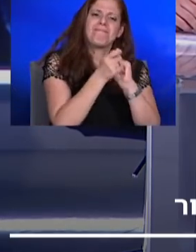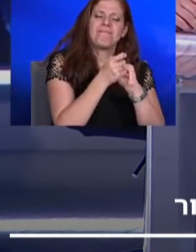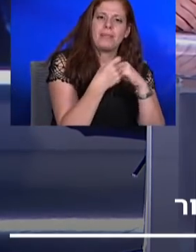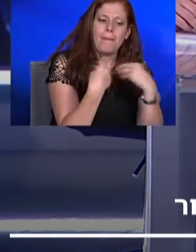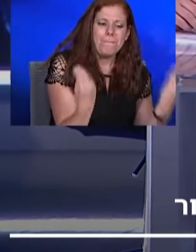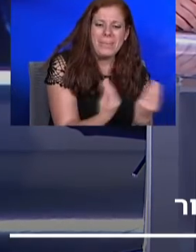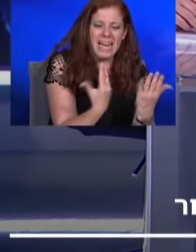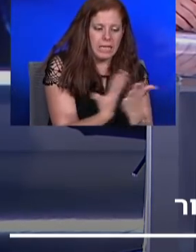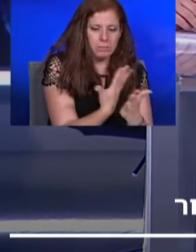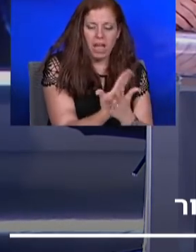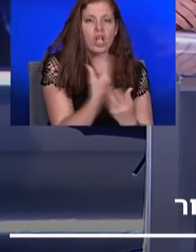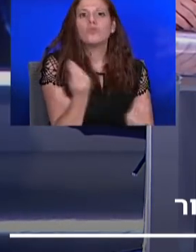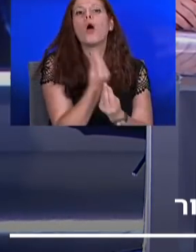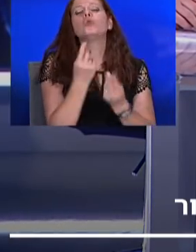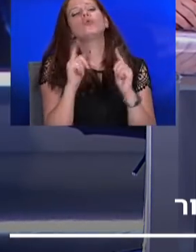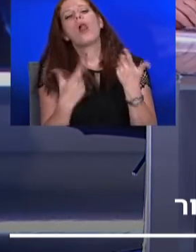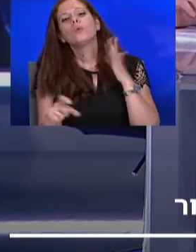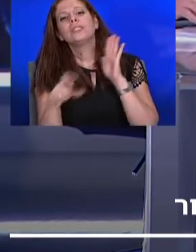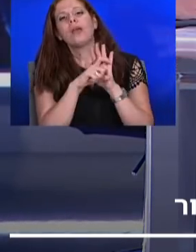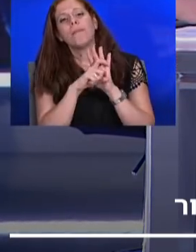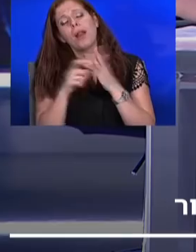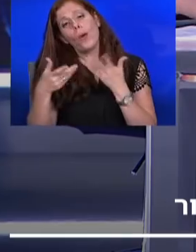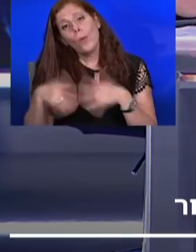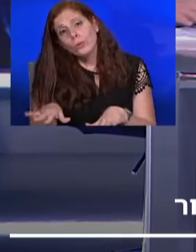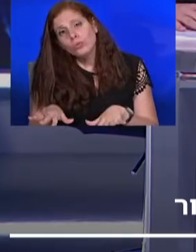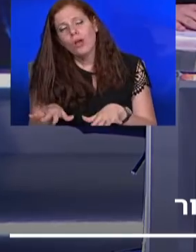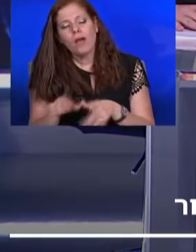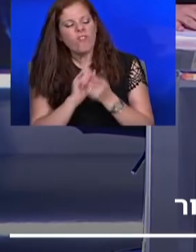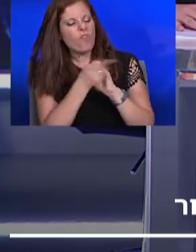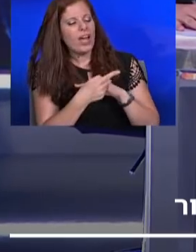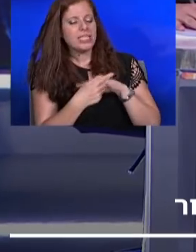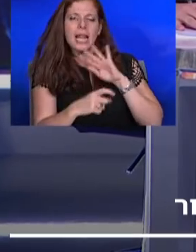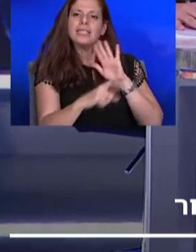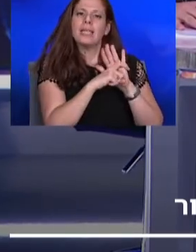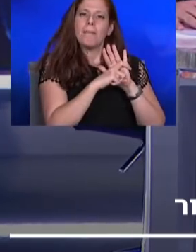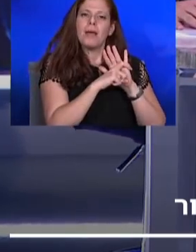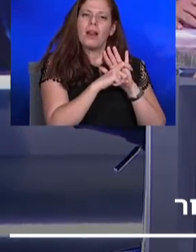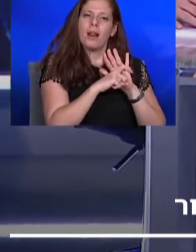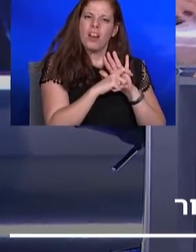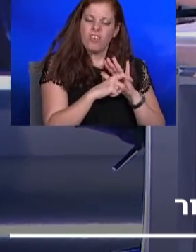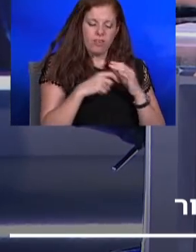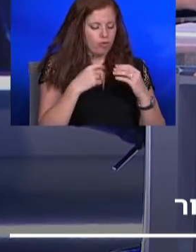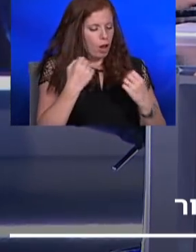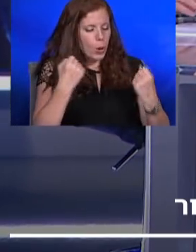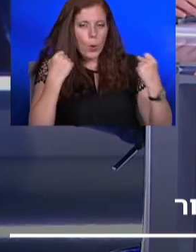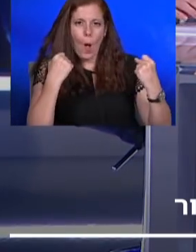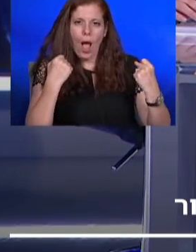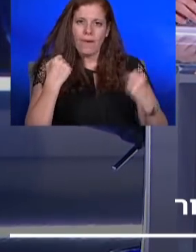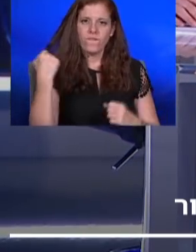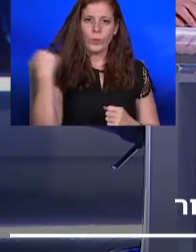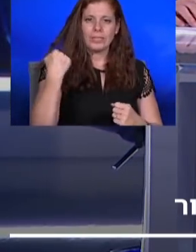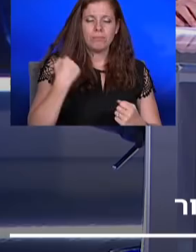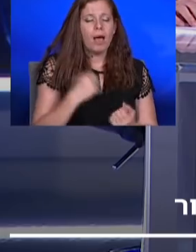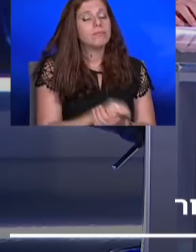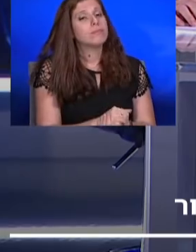הוא סמל לחולשה והופך אותו לסמל ואקט של כוח ועוצמה. ועם האקט הזה אנחנו נסיים